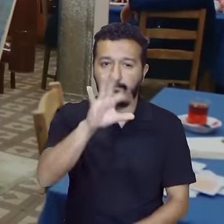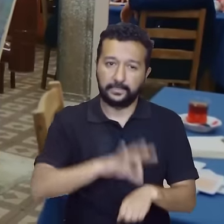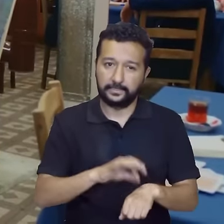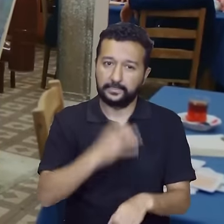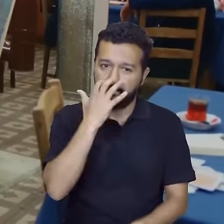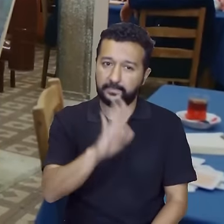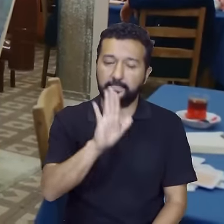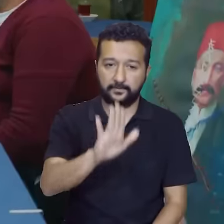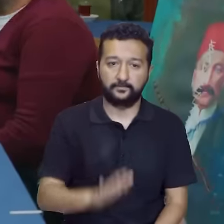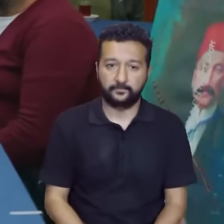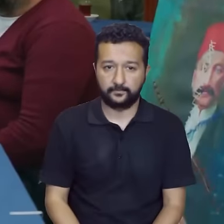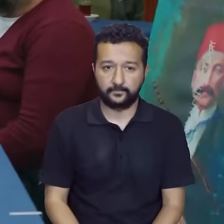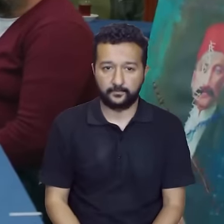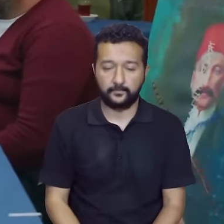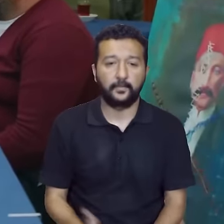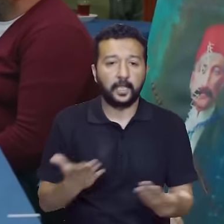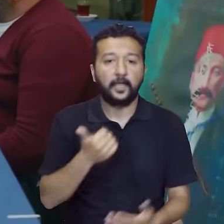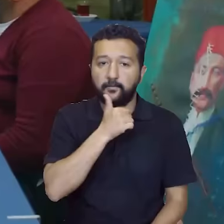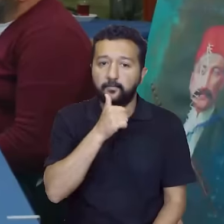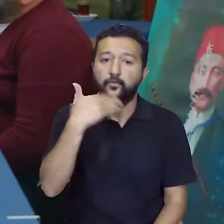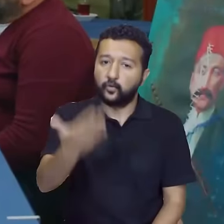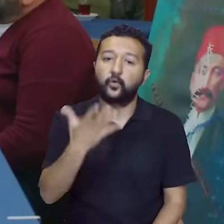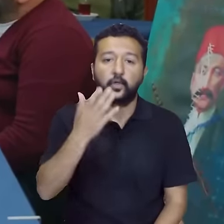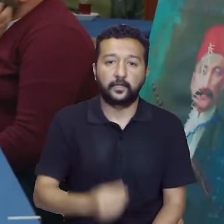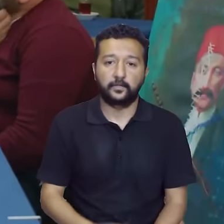5 dakika daha bekleteceğim. Baba